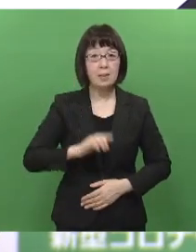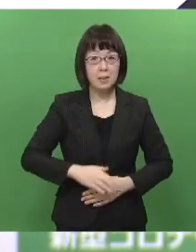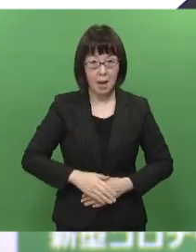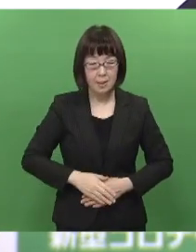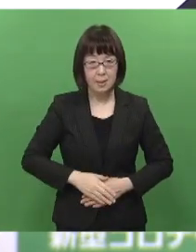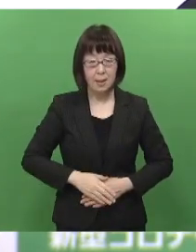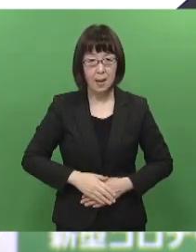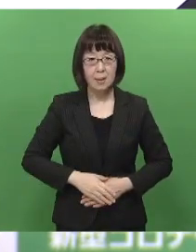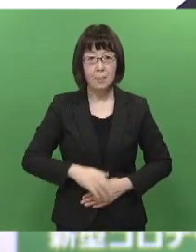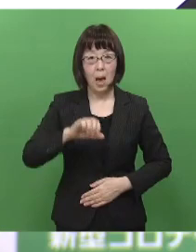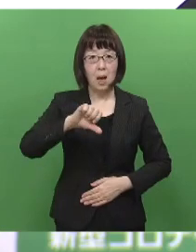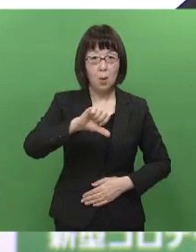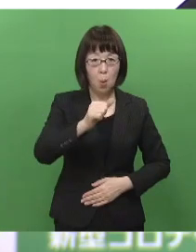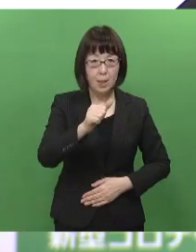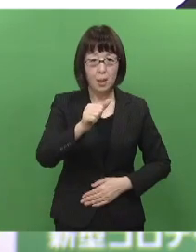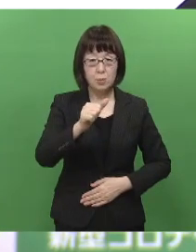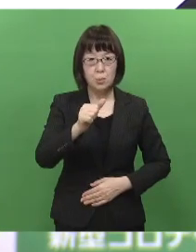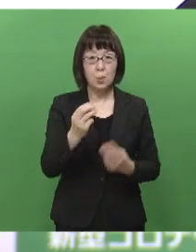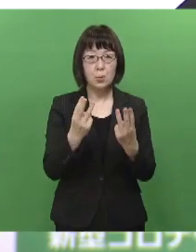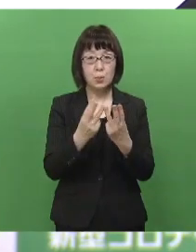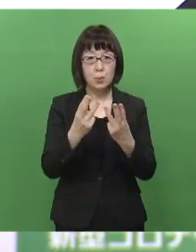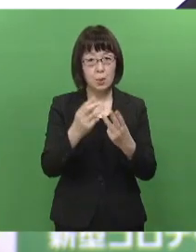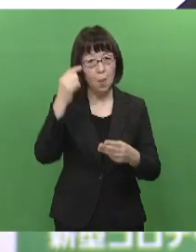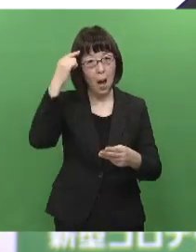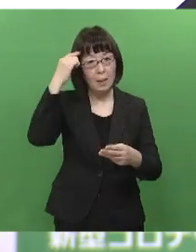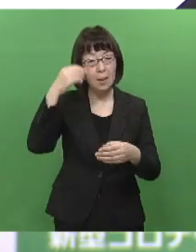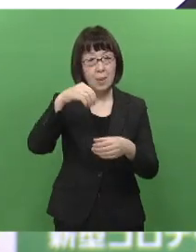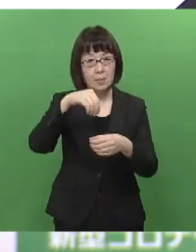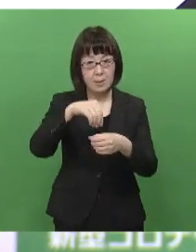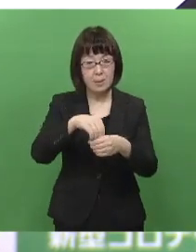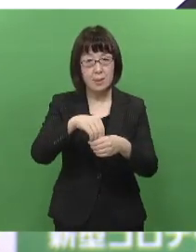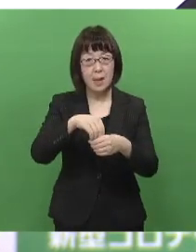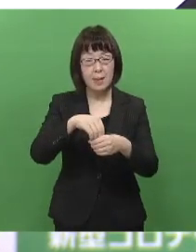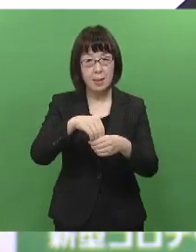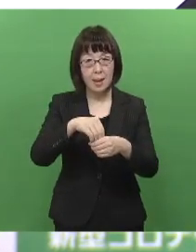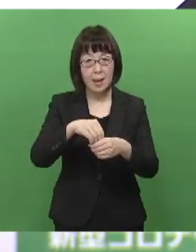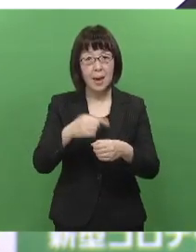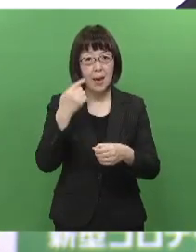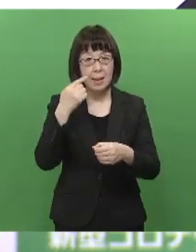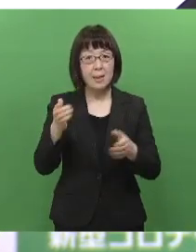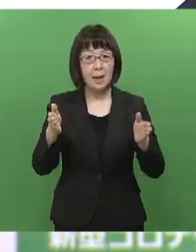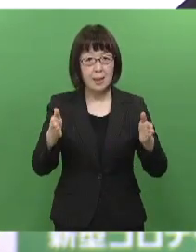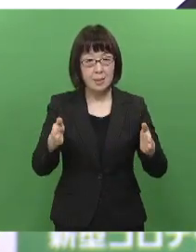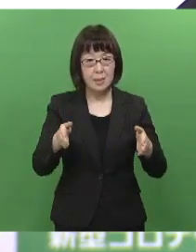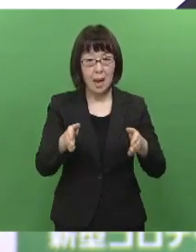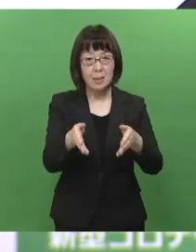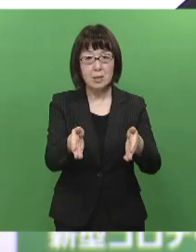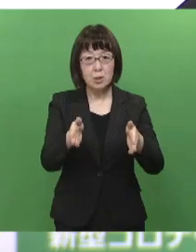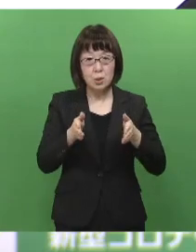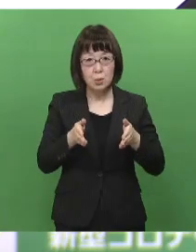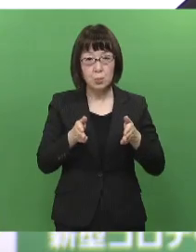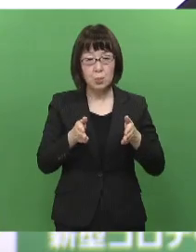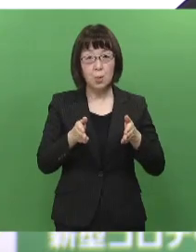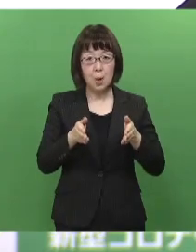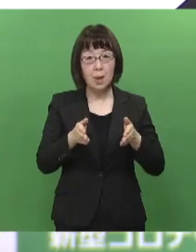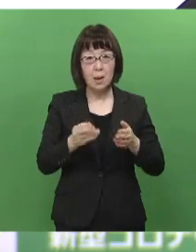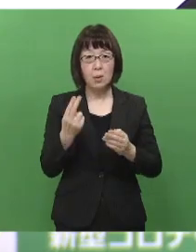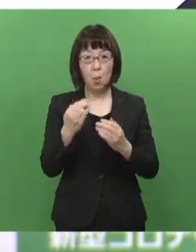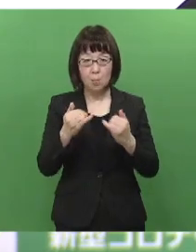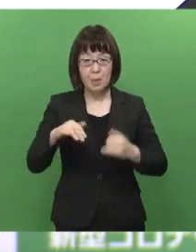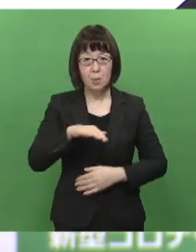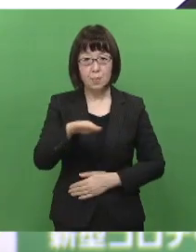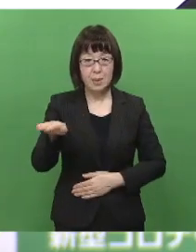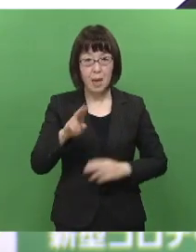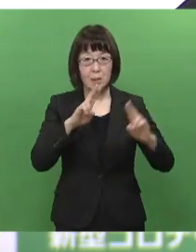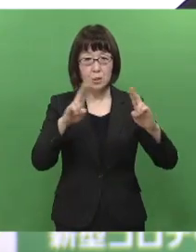のことも目標念頭に入れながら、この間をしっかり都民の皆さん、事業者の皆さんとともに目指